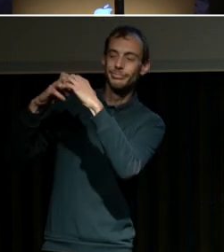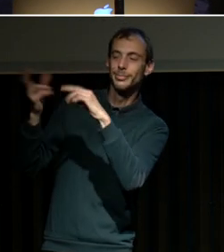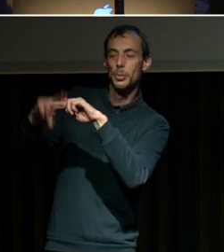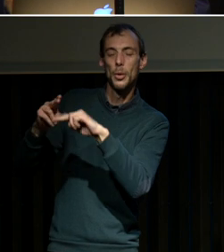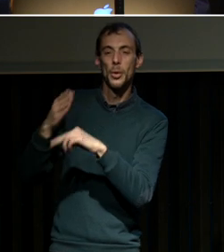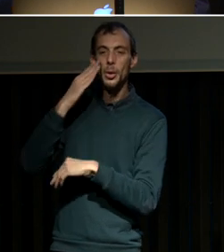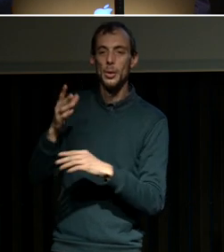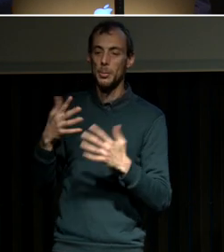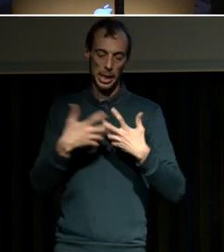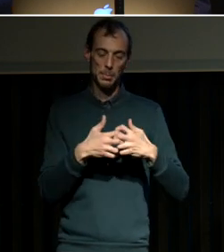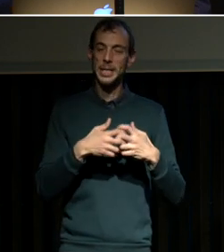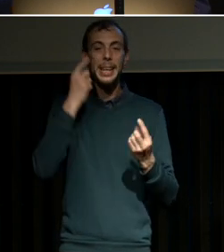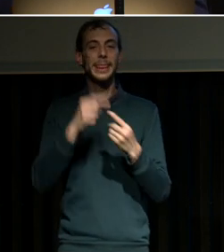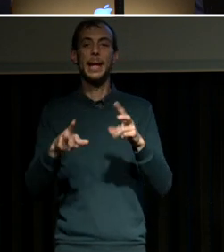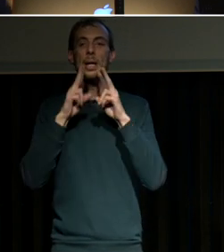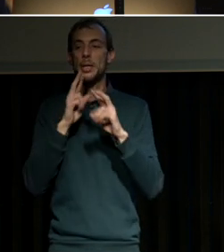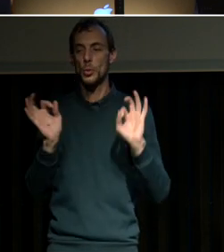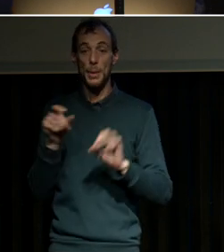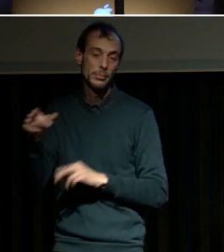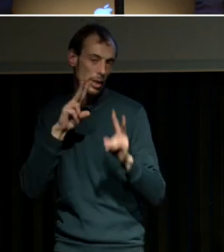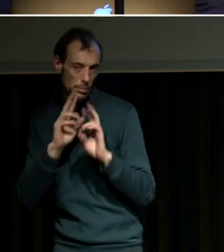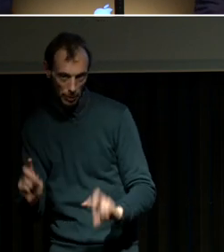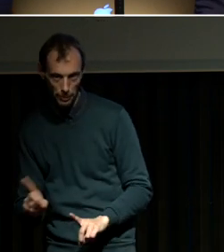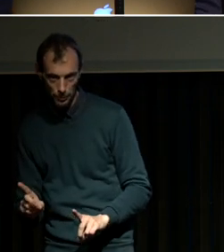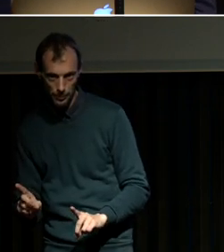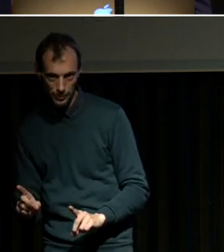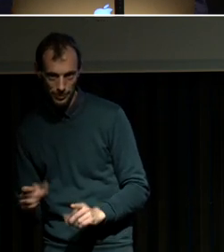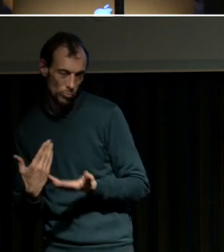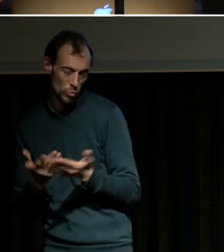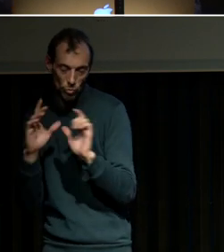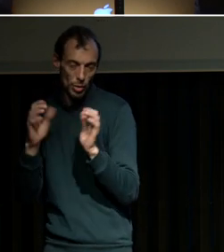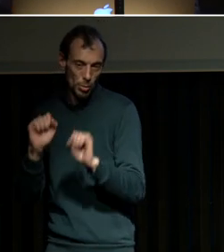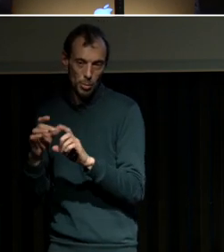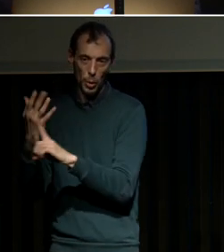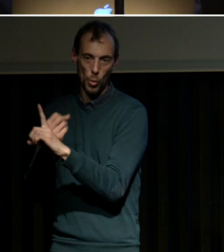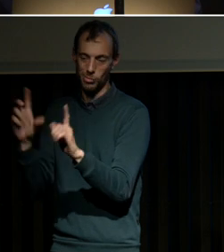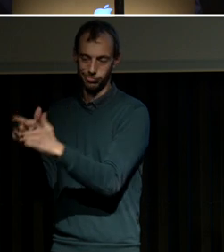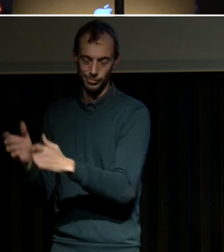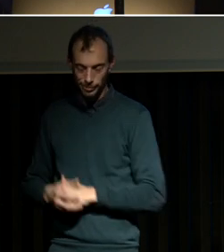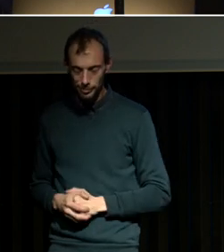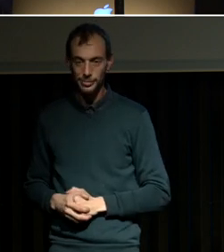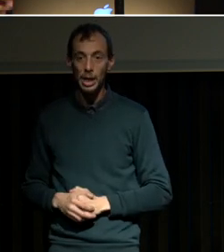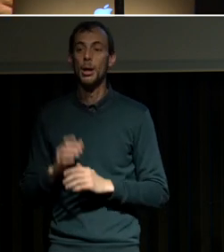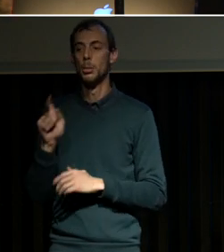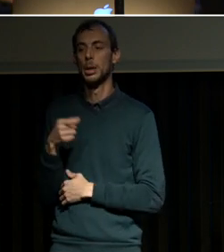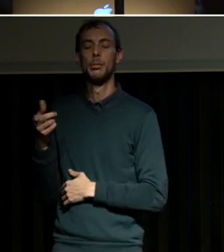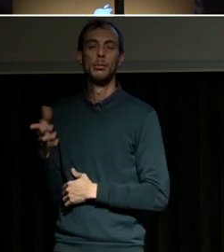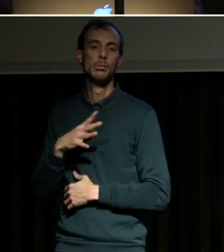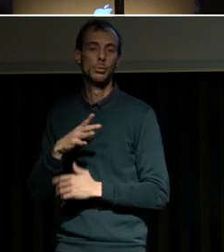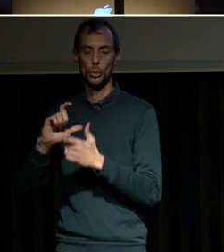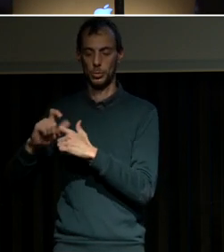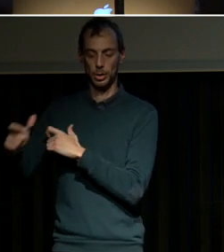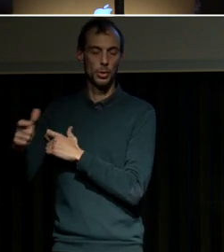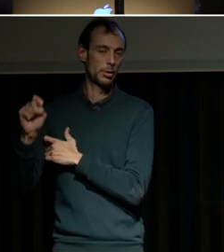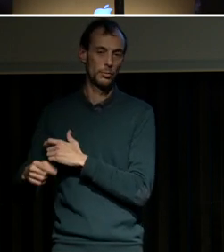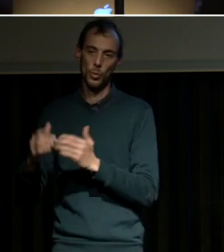diagnostic. Ce diagnostic est un petit peu particulier parce qu'il est très encadré. Et bien évidemment, il doit être entièrement sécurisé. Classiquement,